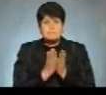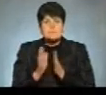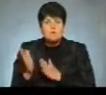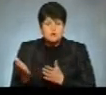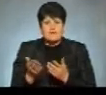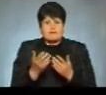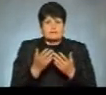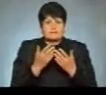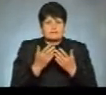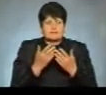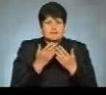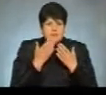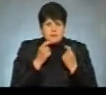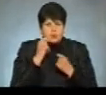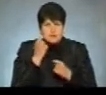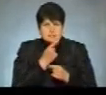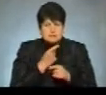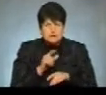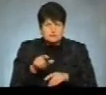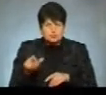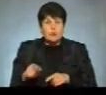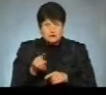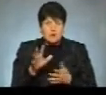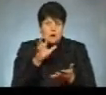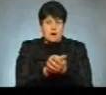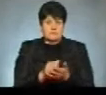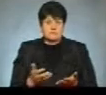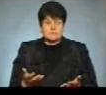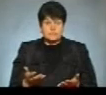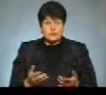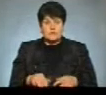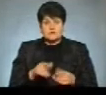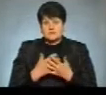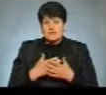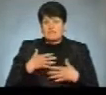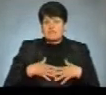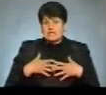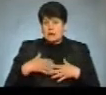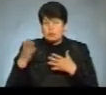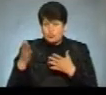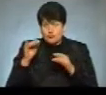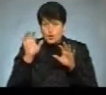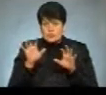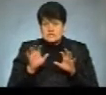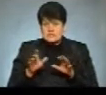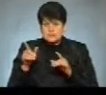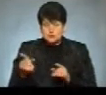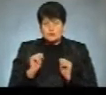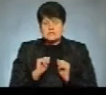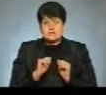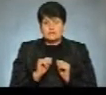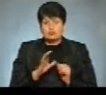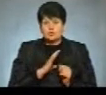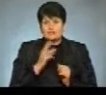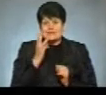немає україномовного населення, отам відбулася окупація. Хоча, наприклад, в Криму, в Конституції Автономної Республіки Крим